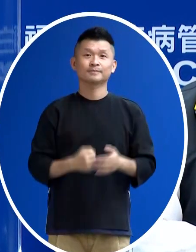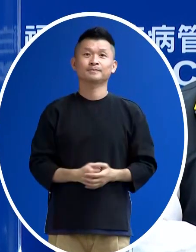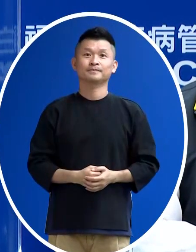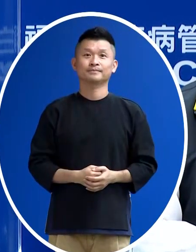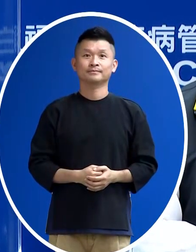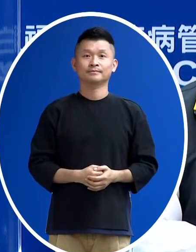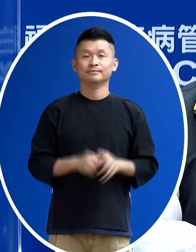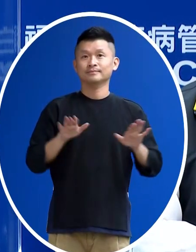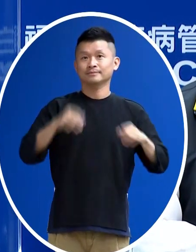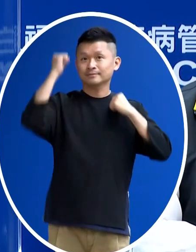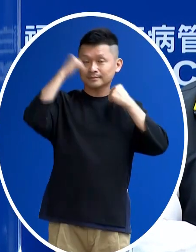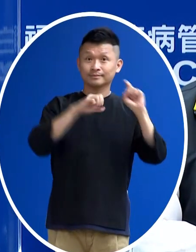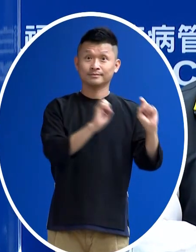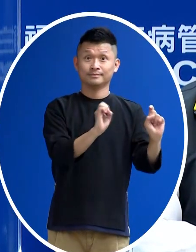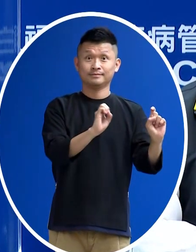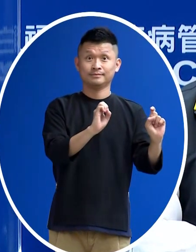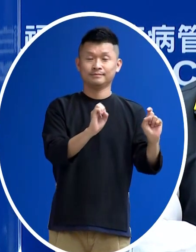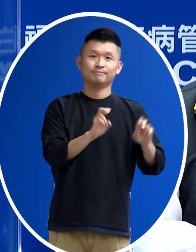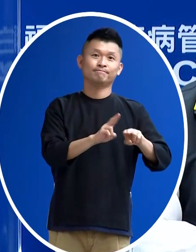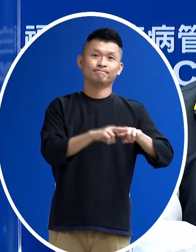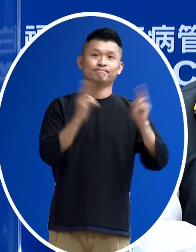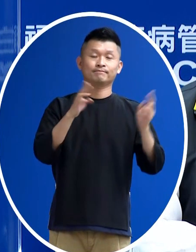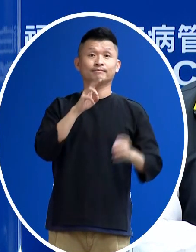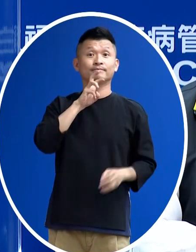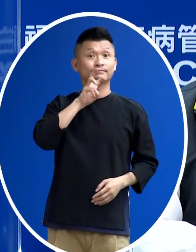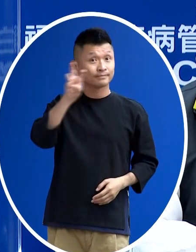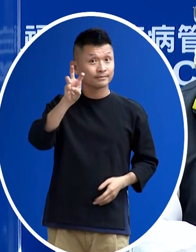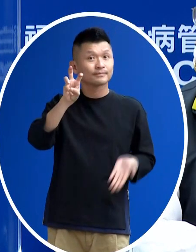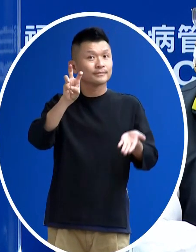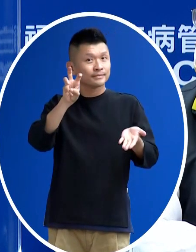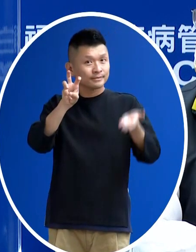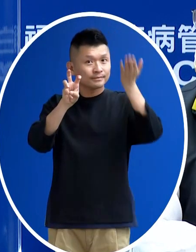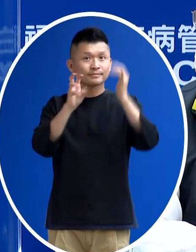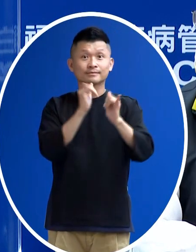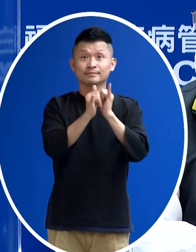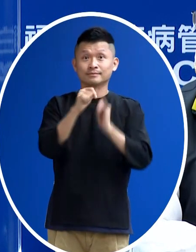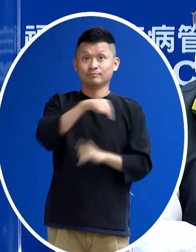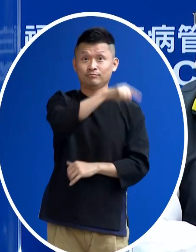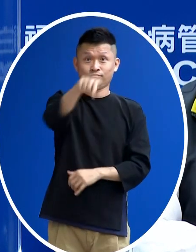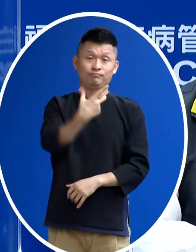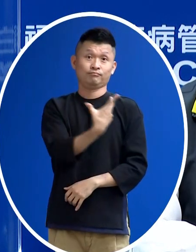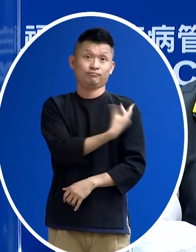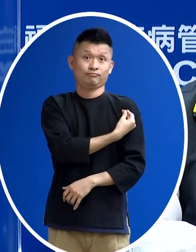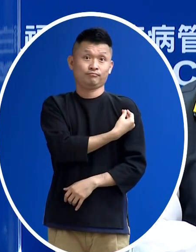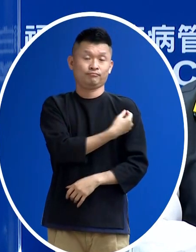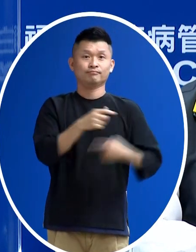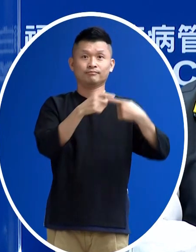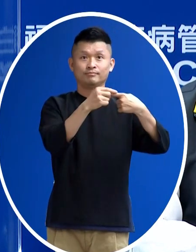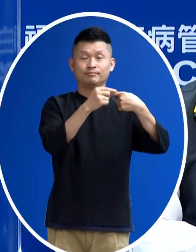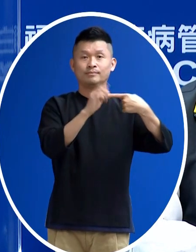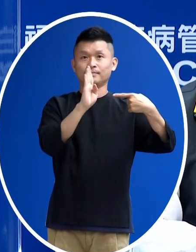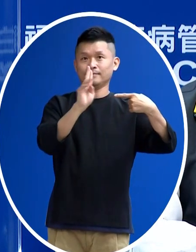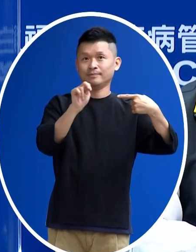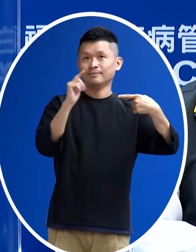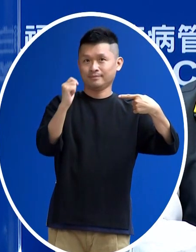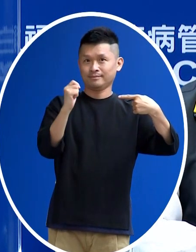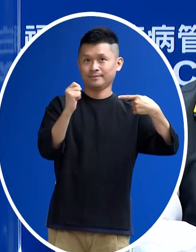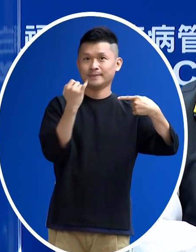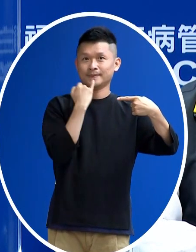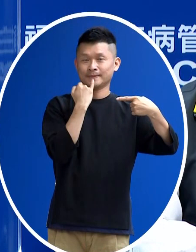上10点的时候，我们已经开放了30岁以上的民众，来接种第一剂的 BNT 的疫